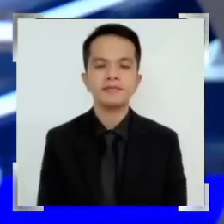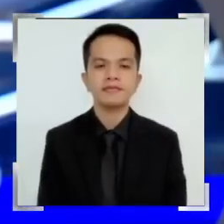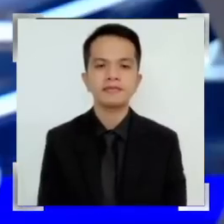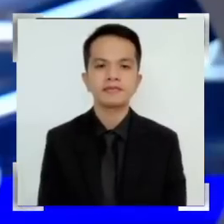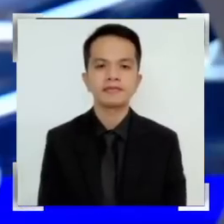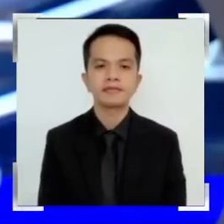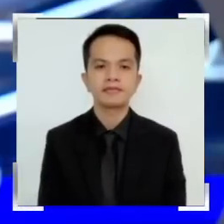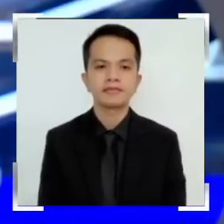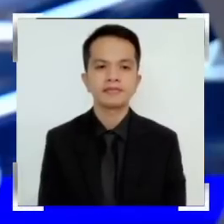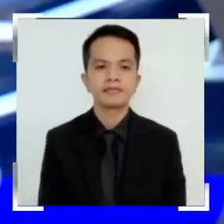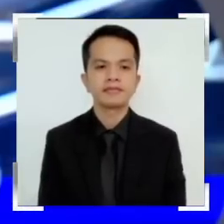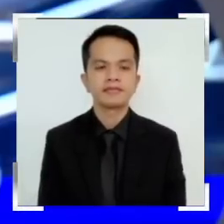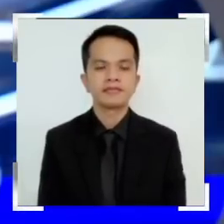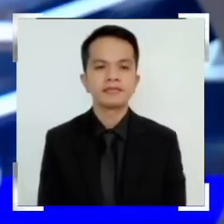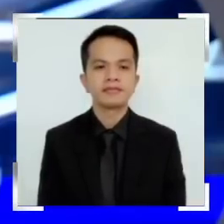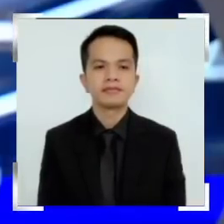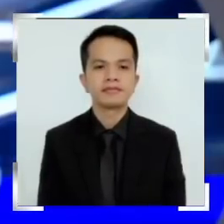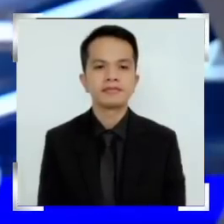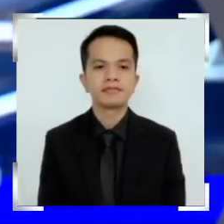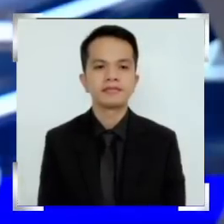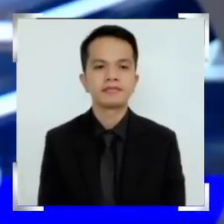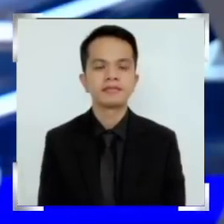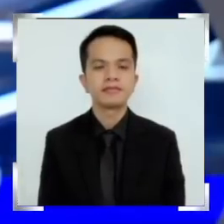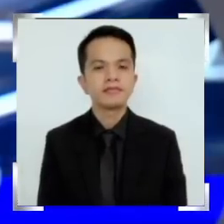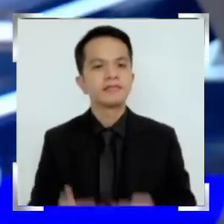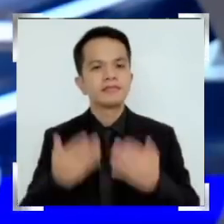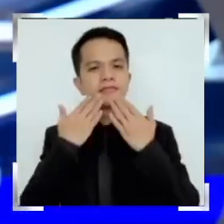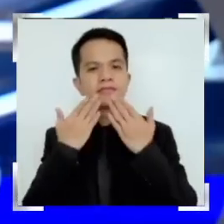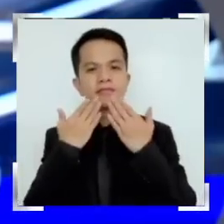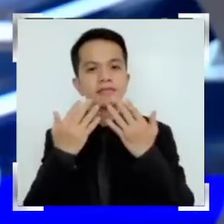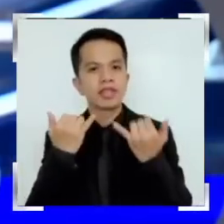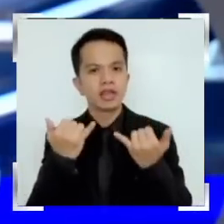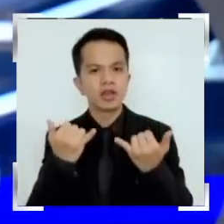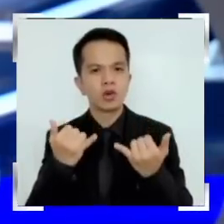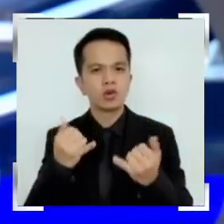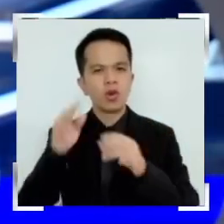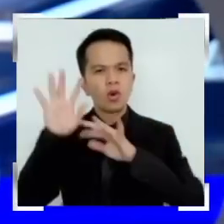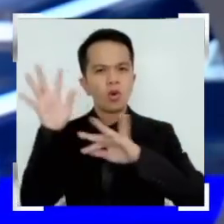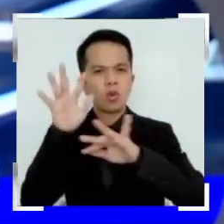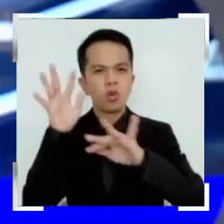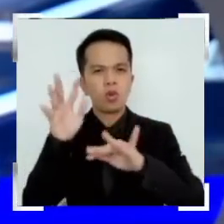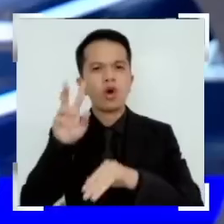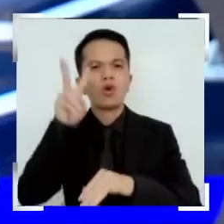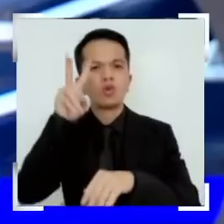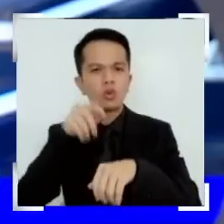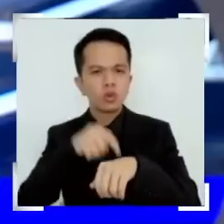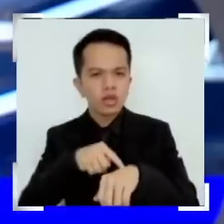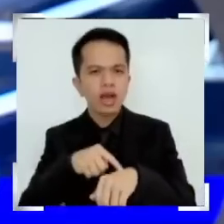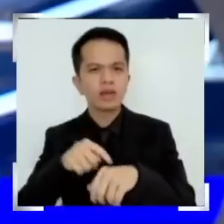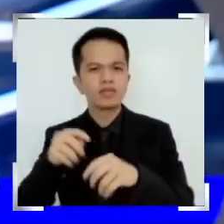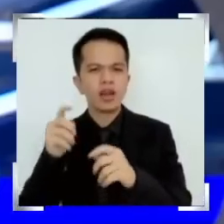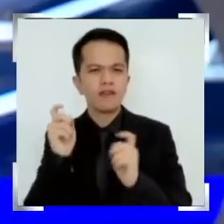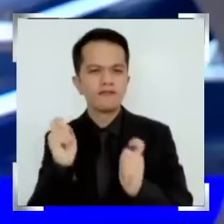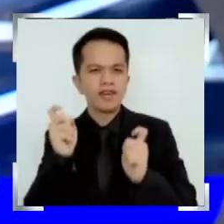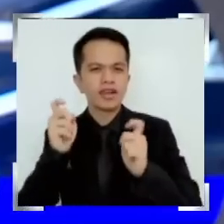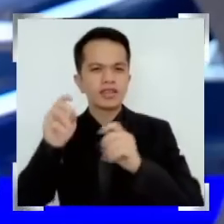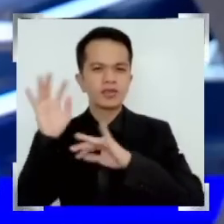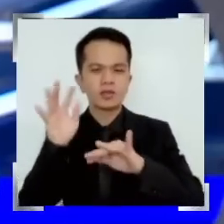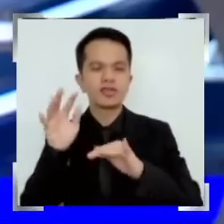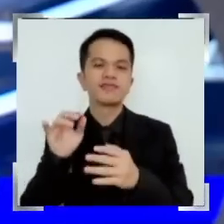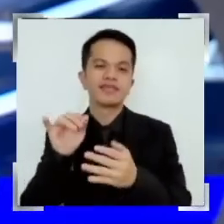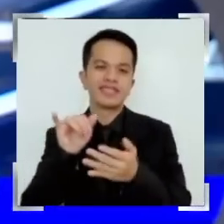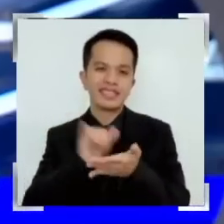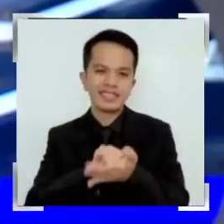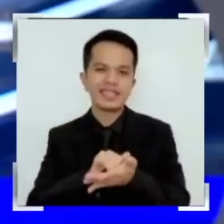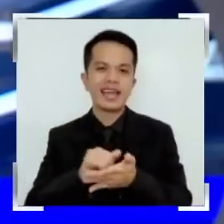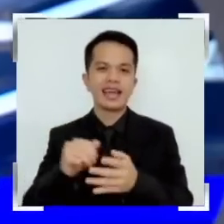Maraming salamat. At ngayon naman po, hanging doble ang bilis kumpara sa humaharurot na sasakyan. Ganyan po inilarawan ng PAGASA ang Super Bagyong